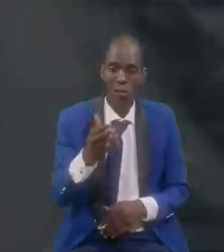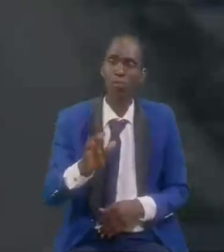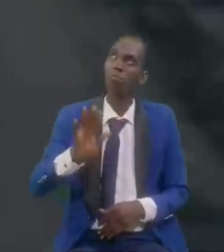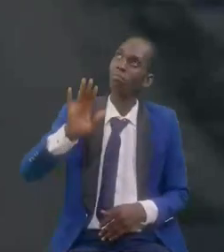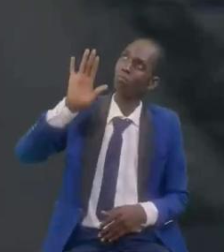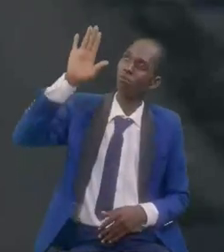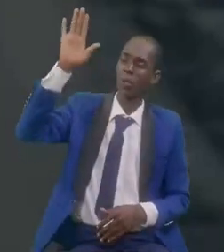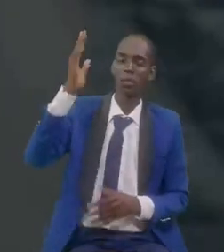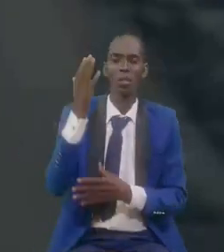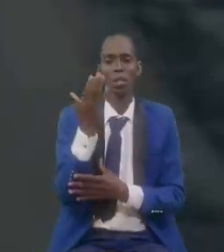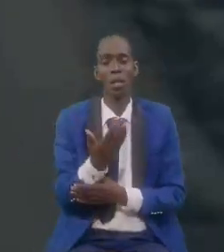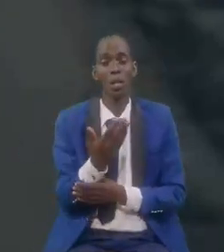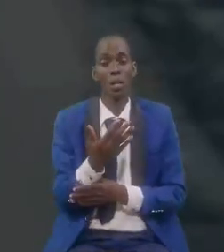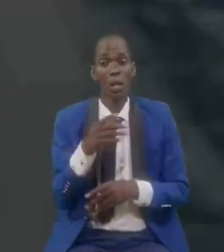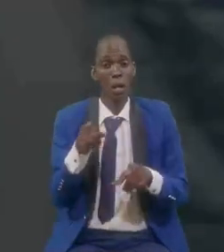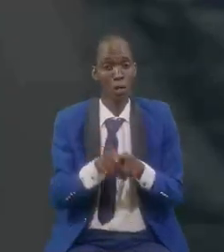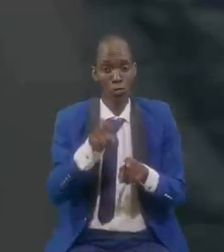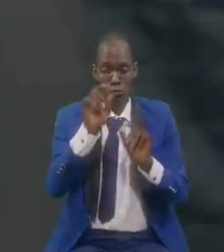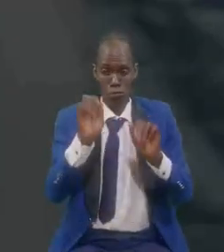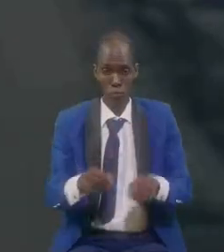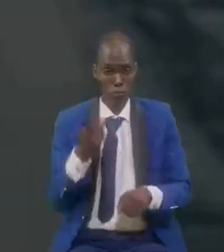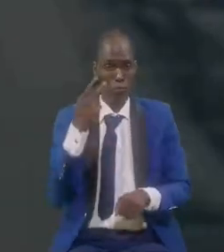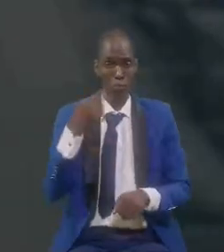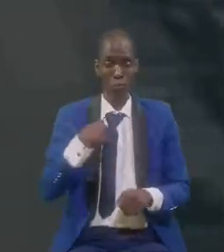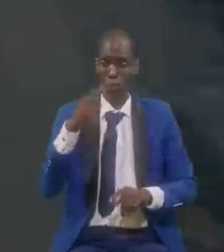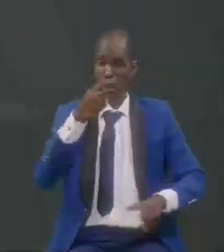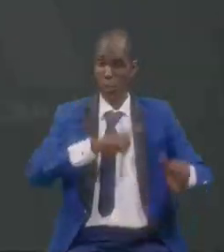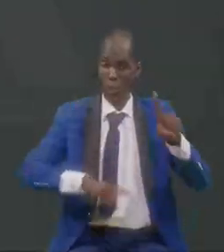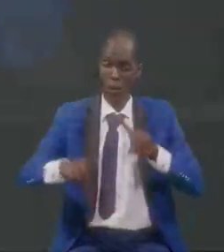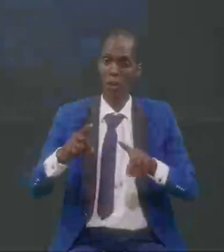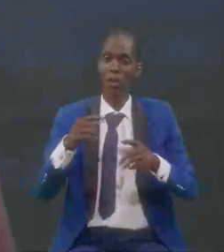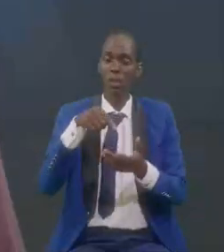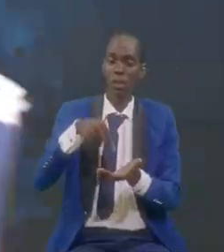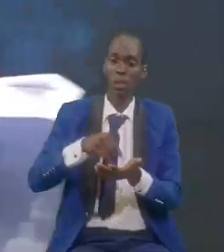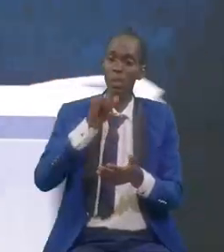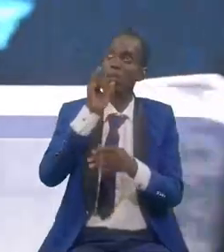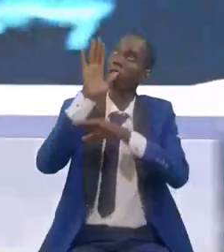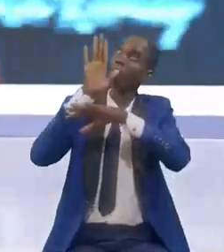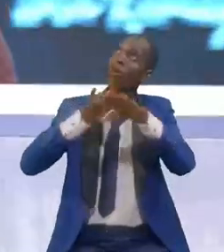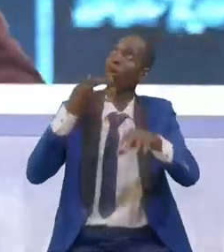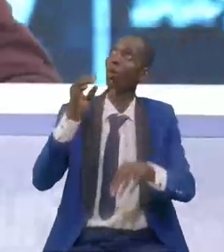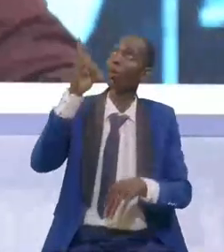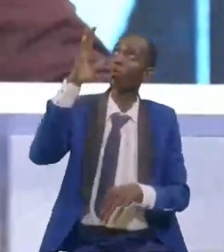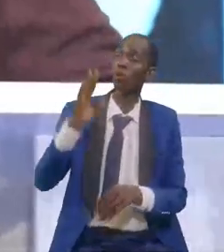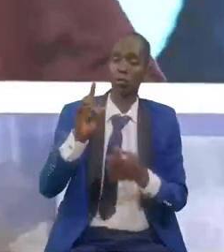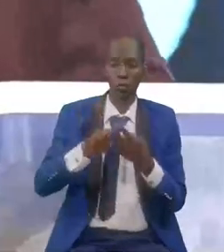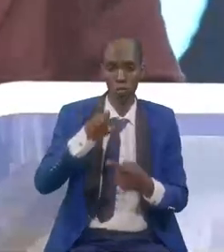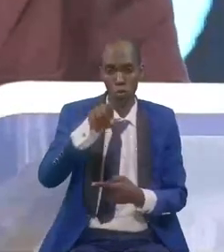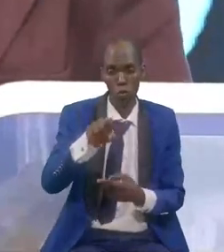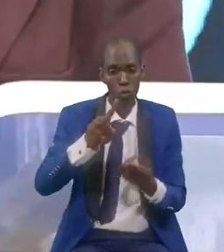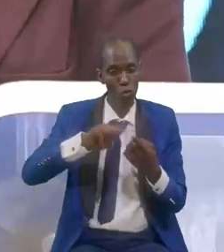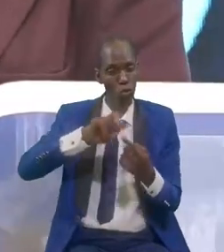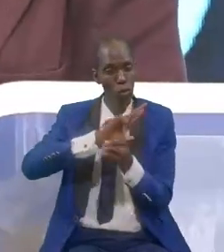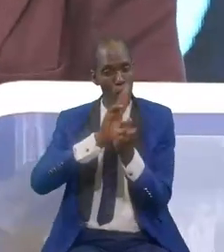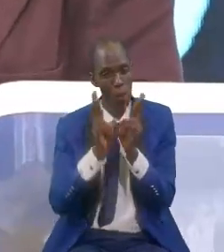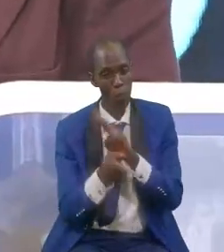que tu sois, et tu entends l'appel de Dieu au salut, à la repentance.